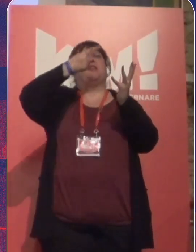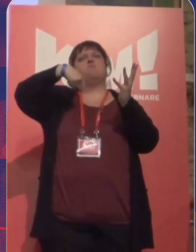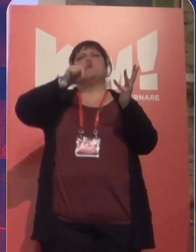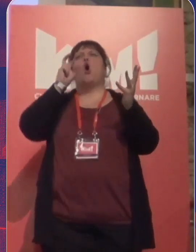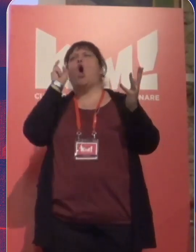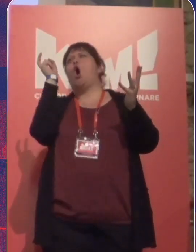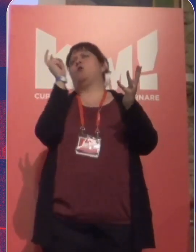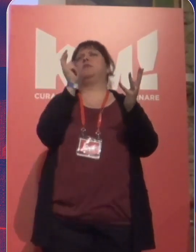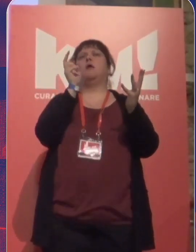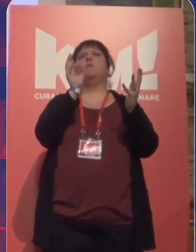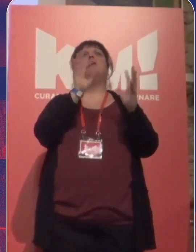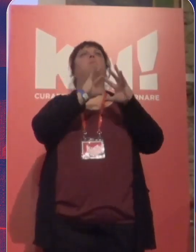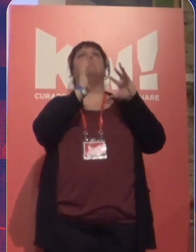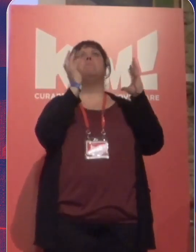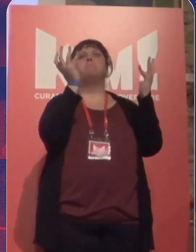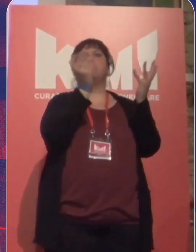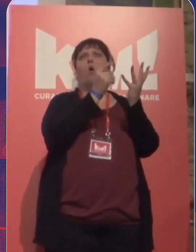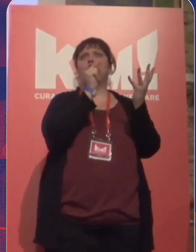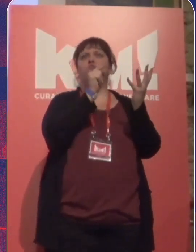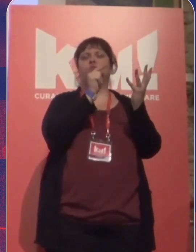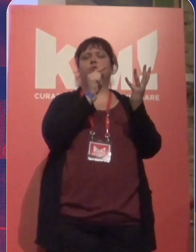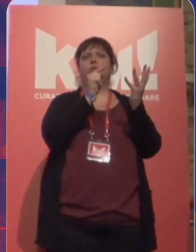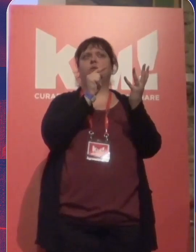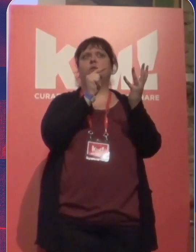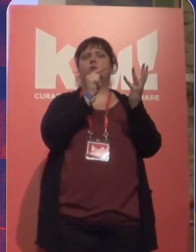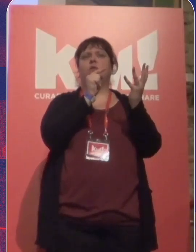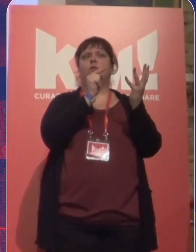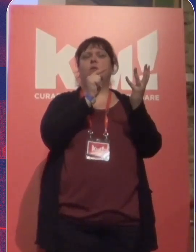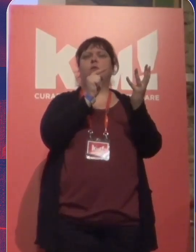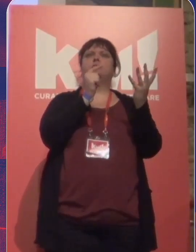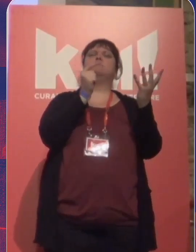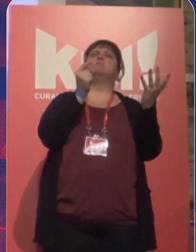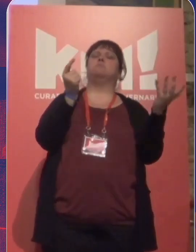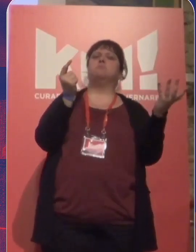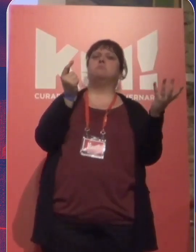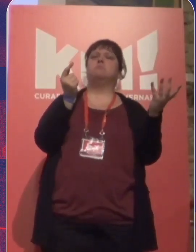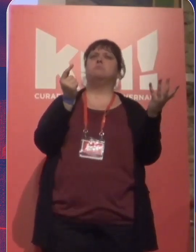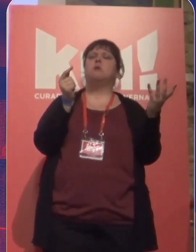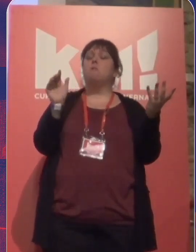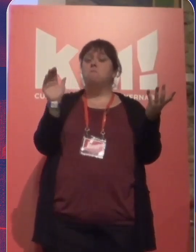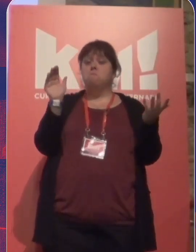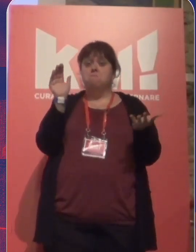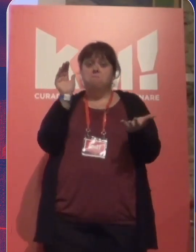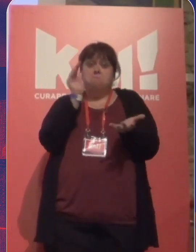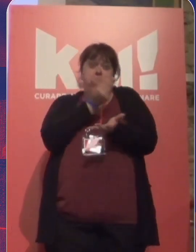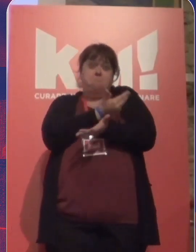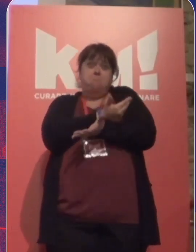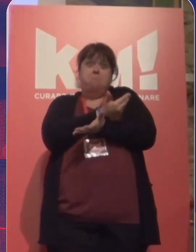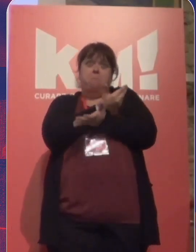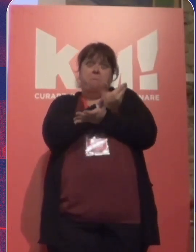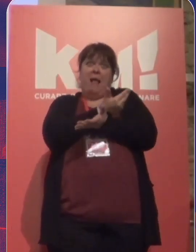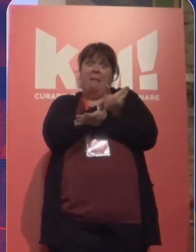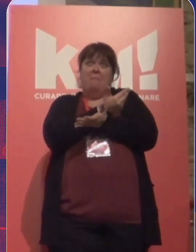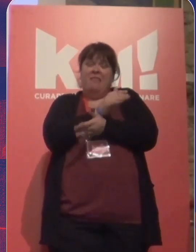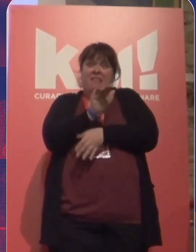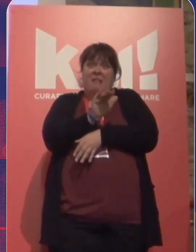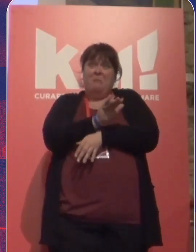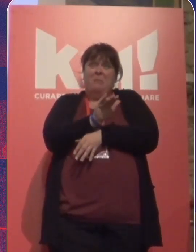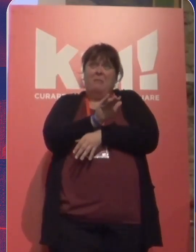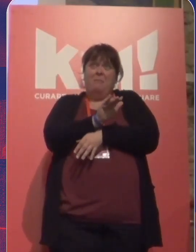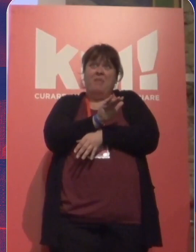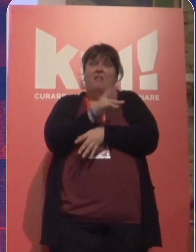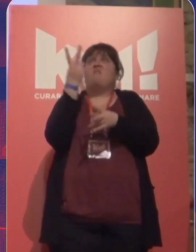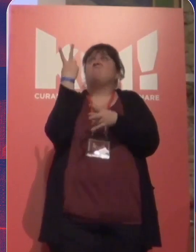cioè è l'esperienza che il bambino fa nella sua in preparazione alla